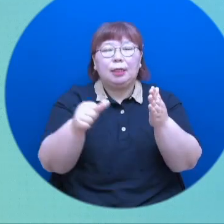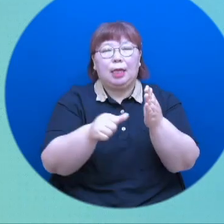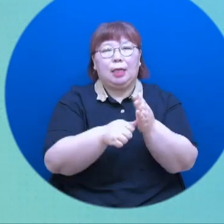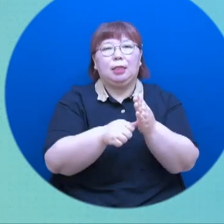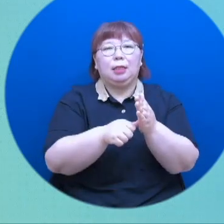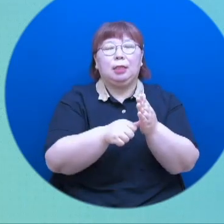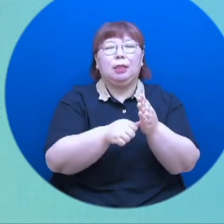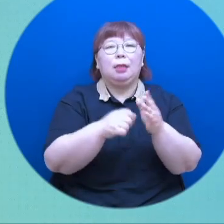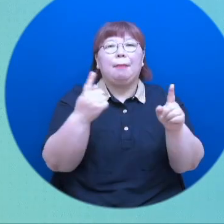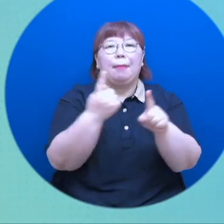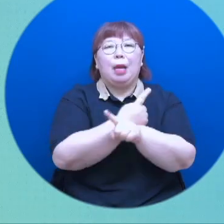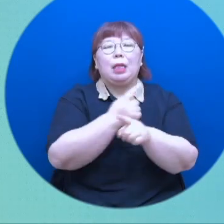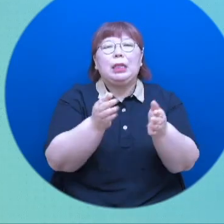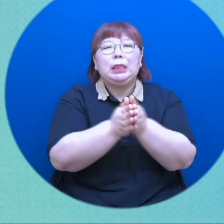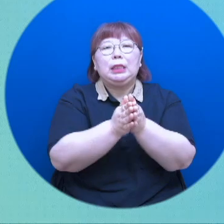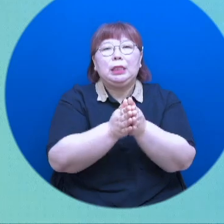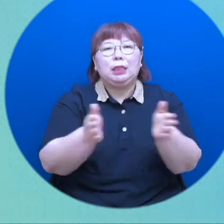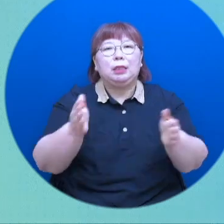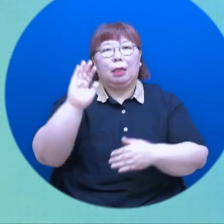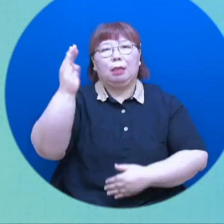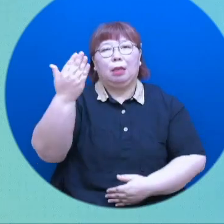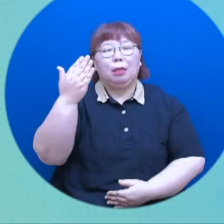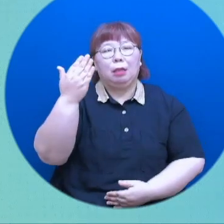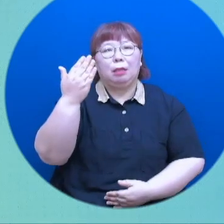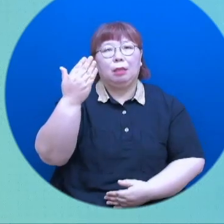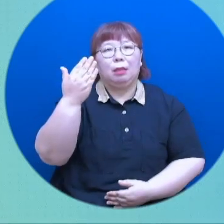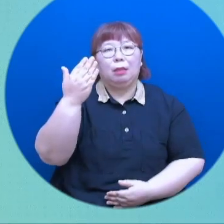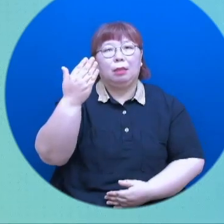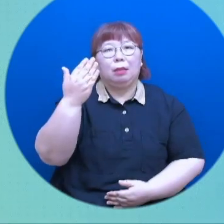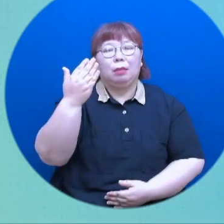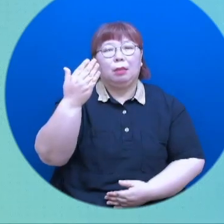있는 출발이 되는구나 하는 것을